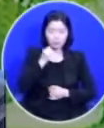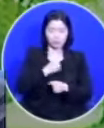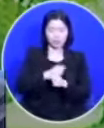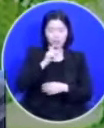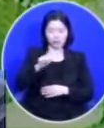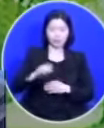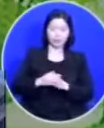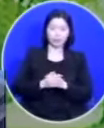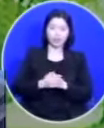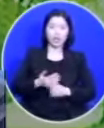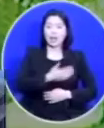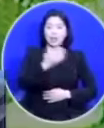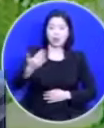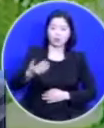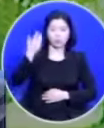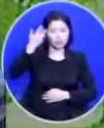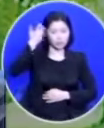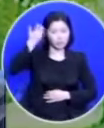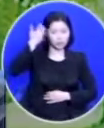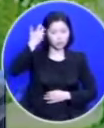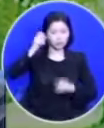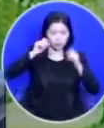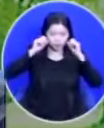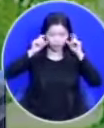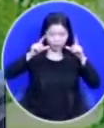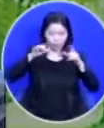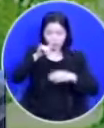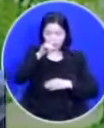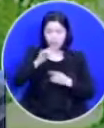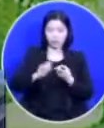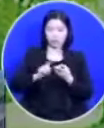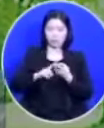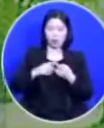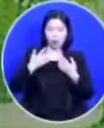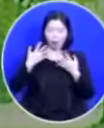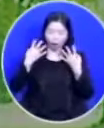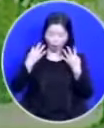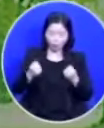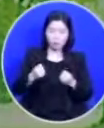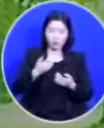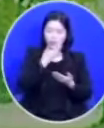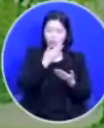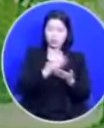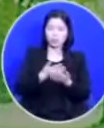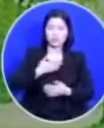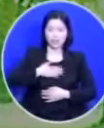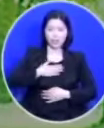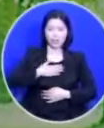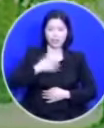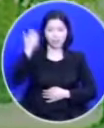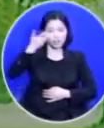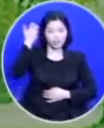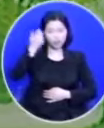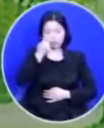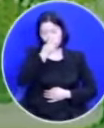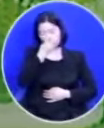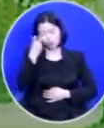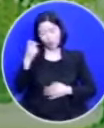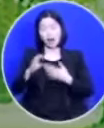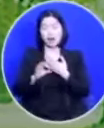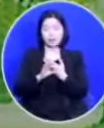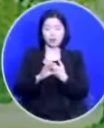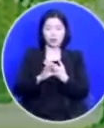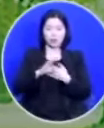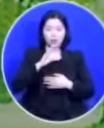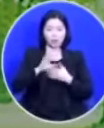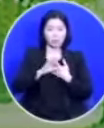여러분 영적으로 이렇게 깨어있다는 걸 얼마나 중요한지 아셔야 합니다 영적으로 잠이 들어 버리면 그러면 내가